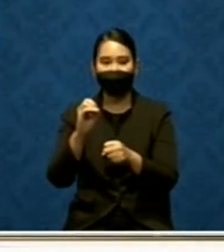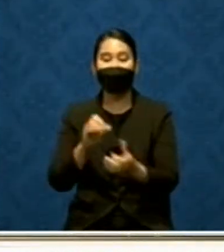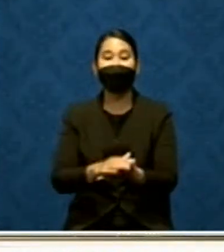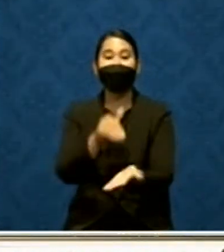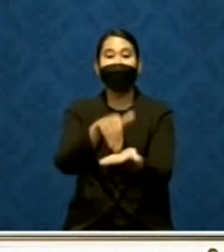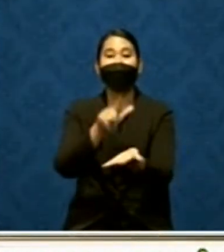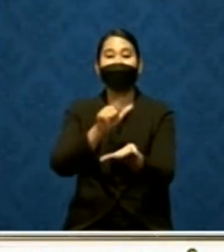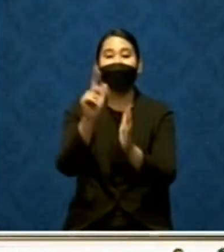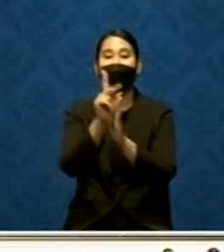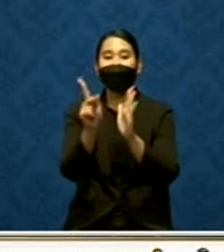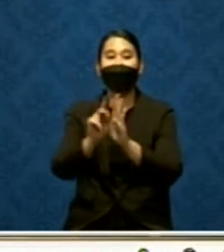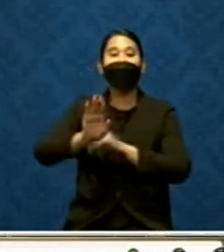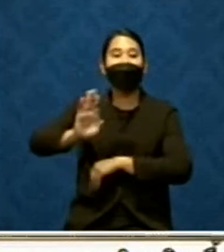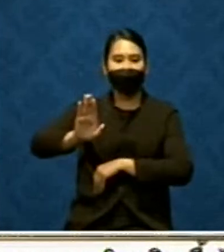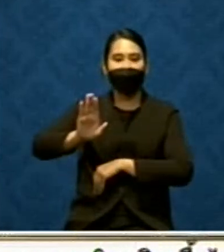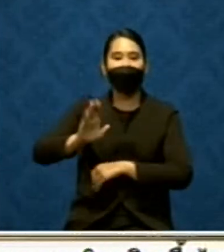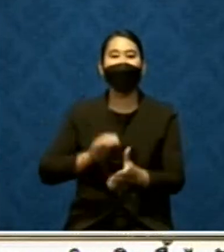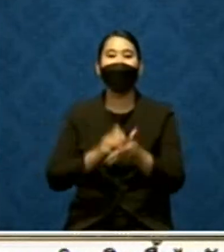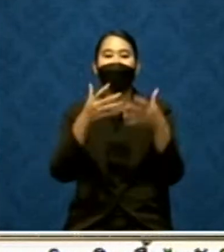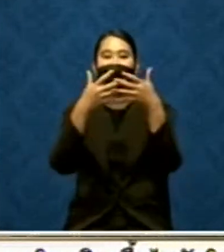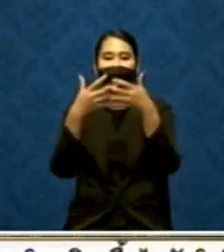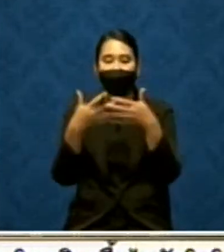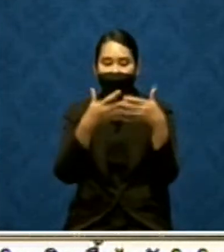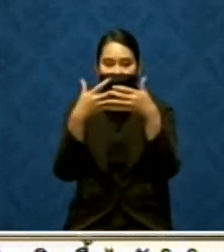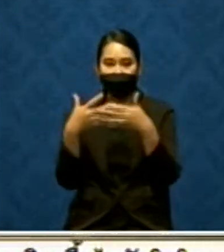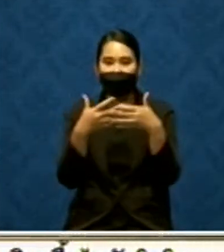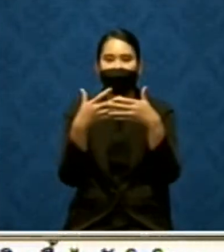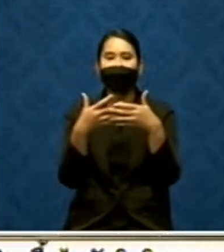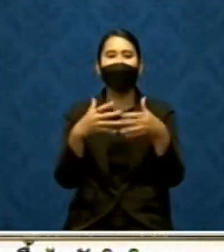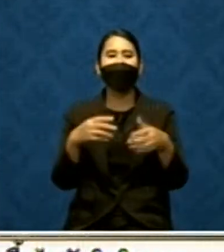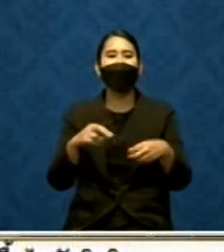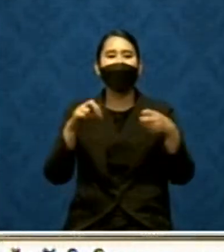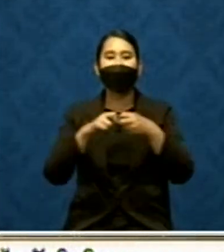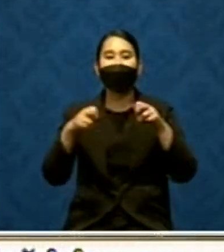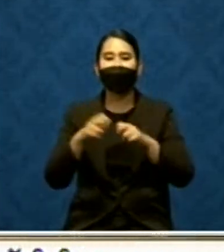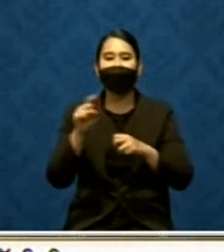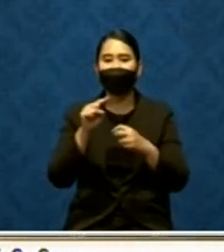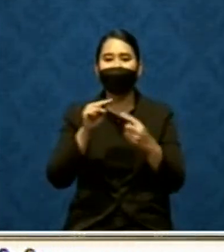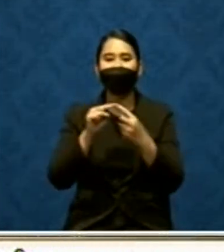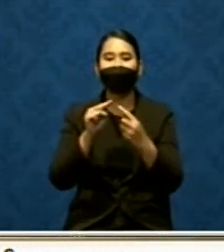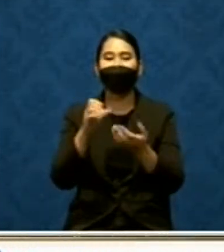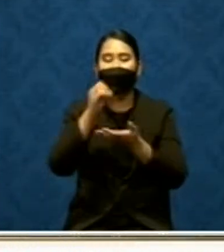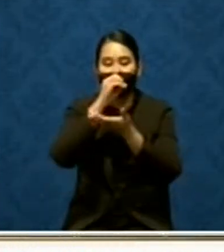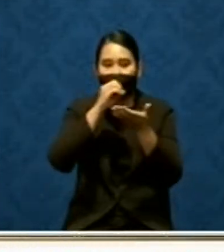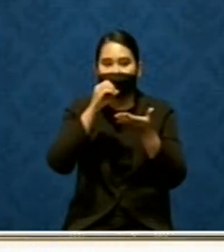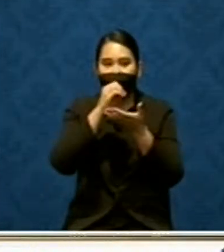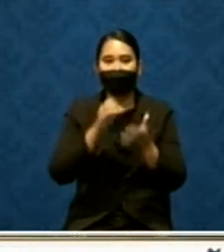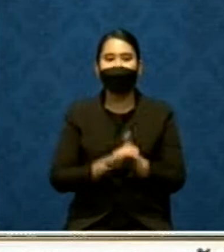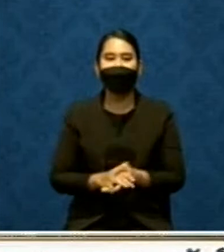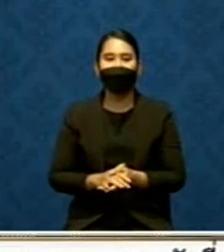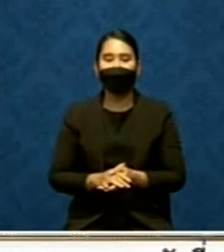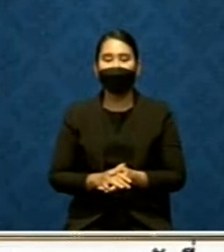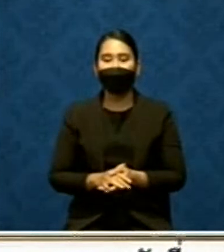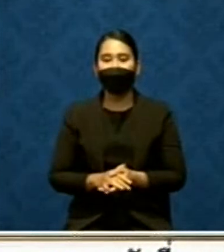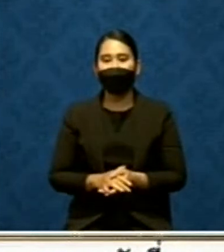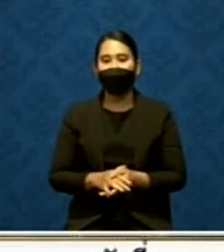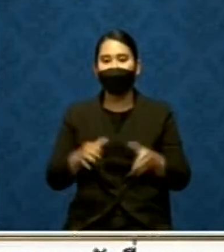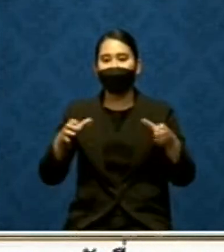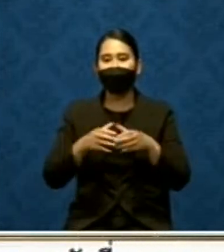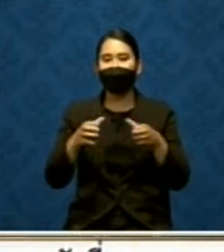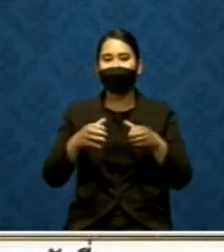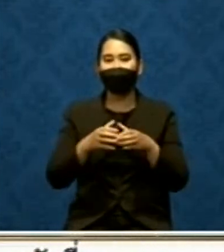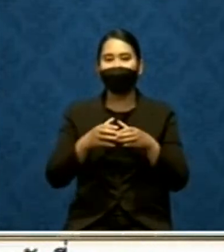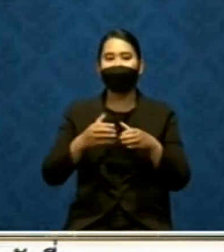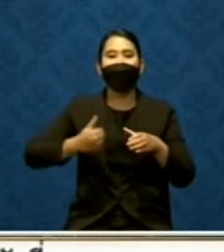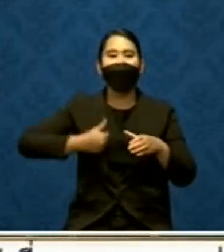ครับในอเมริกากลางอเมริกาใต้มักจะมีปัญหาเรื่องของยาเสพติดแก๊งเจ้าพ่อจะขายข้ามแดนขึ้น